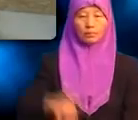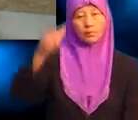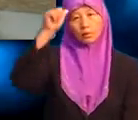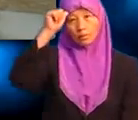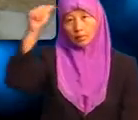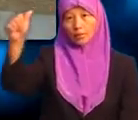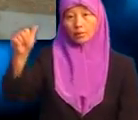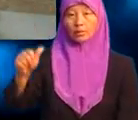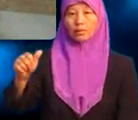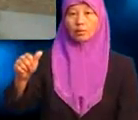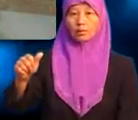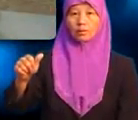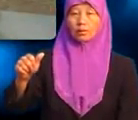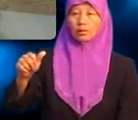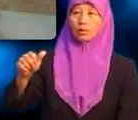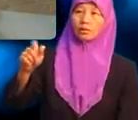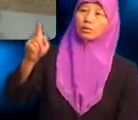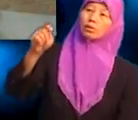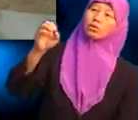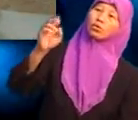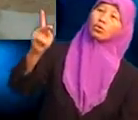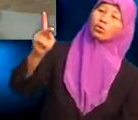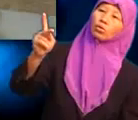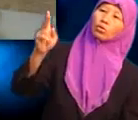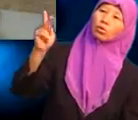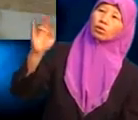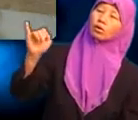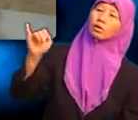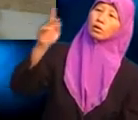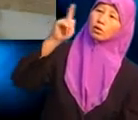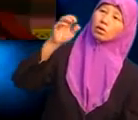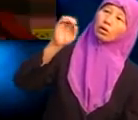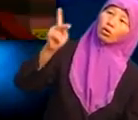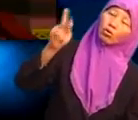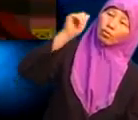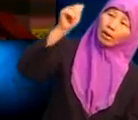Assalamualaikum. Tok, oh Tok. Toki, Toki.